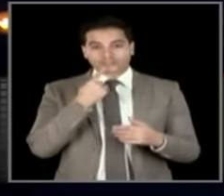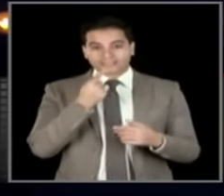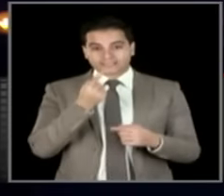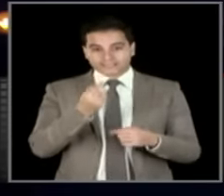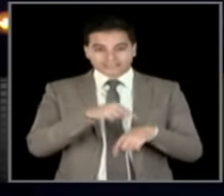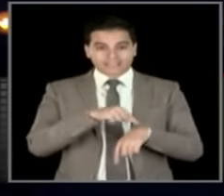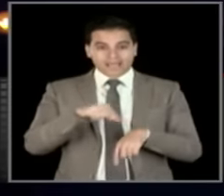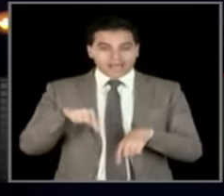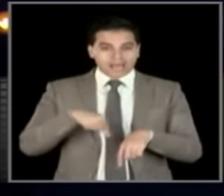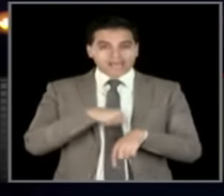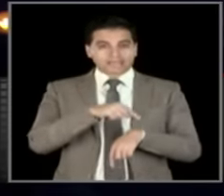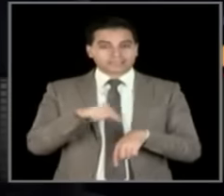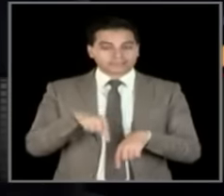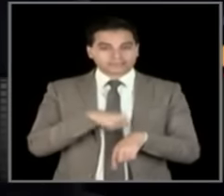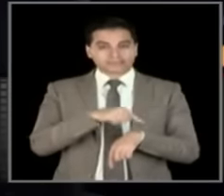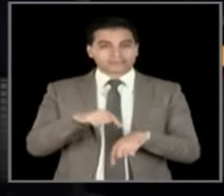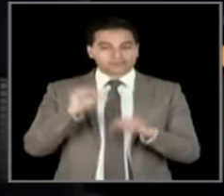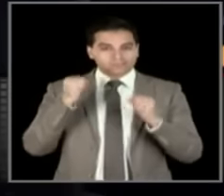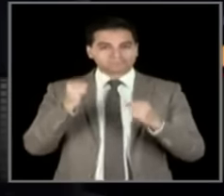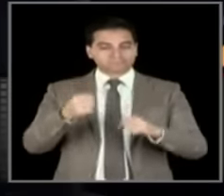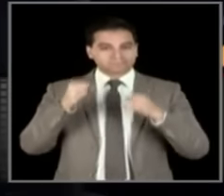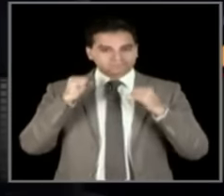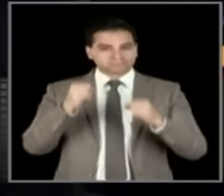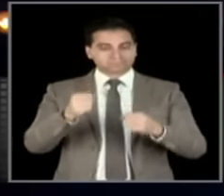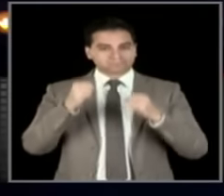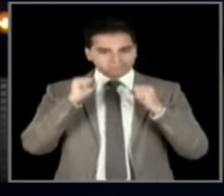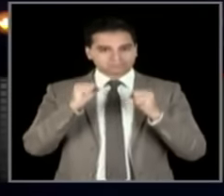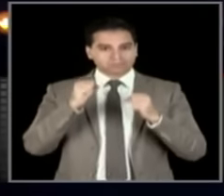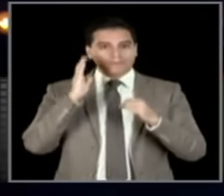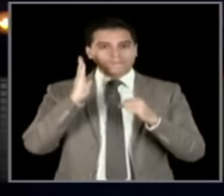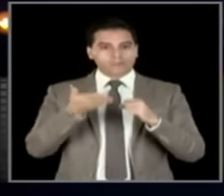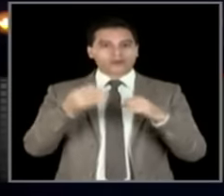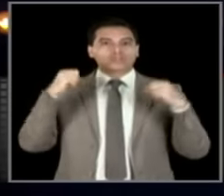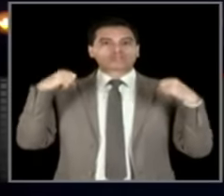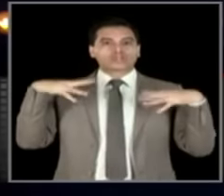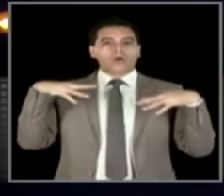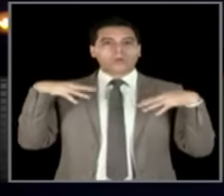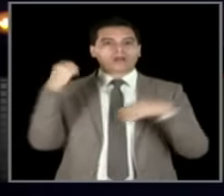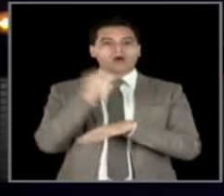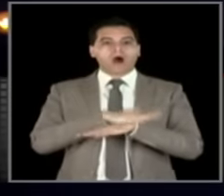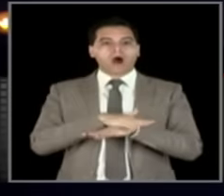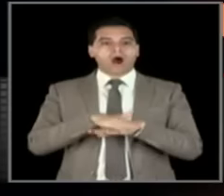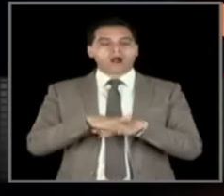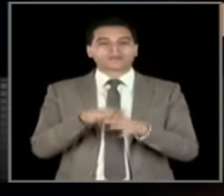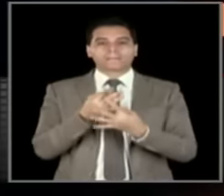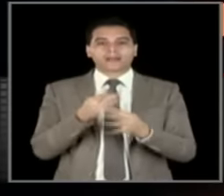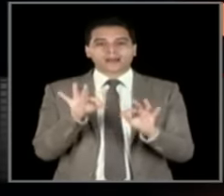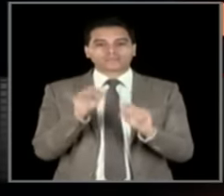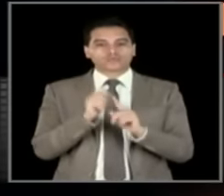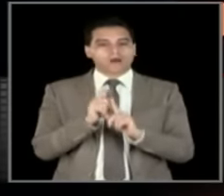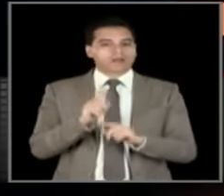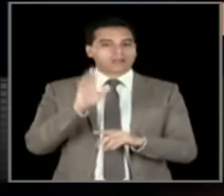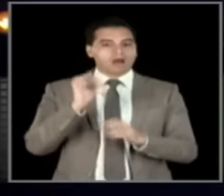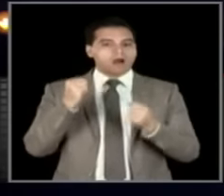10 دقايق متتالية في ذروة الصواعق ممكن تنور القارة بالكامل. سبحان الله.